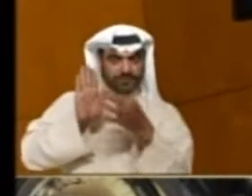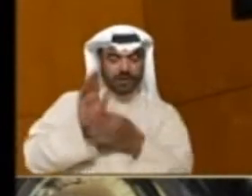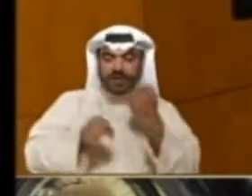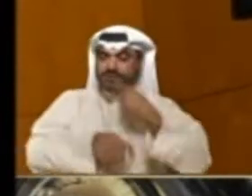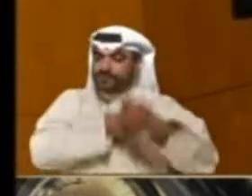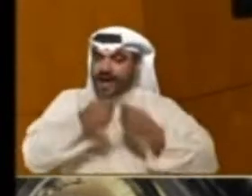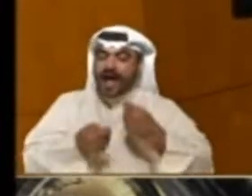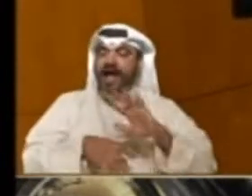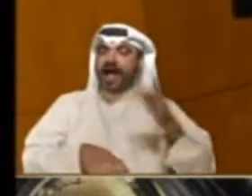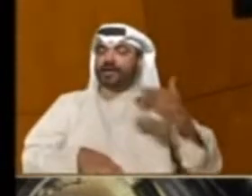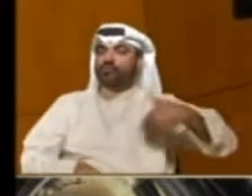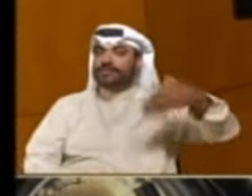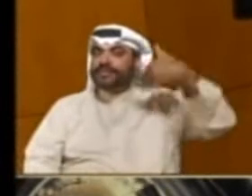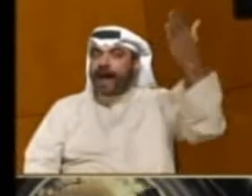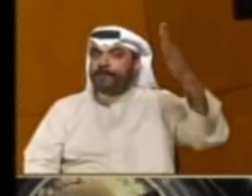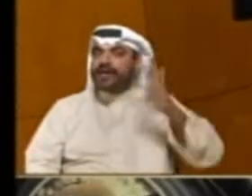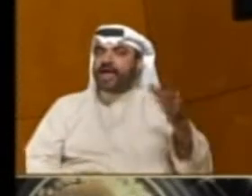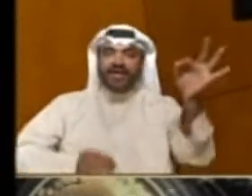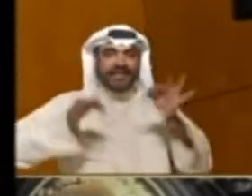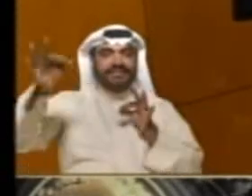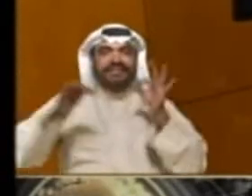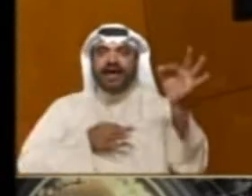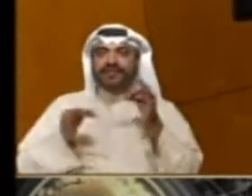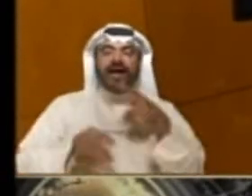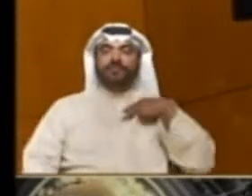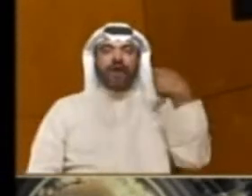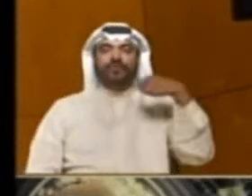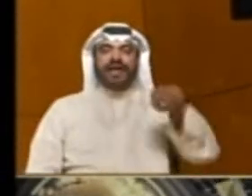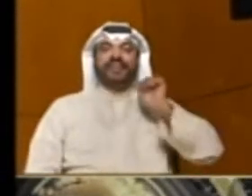لتنفيذنا للأبعاد التنموية ذات السياسات الاجتماعية،